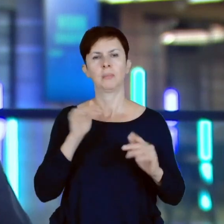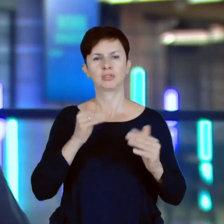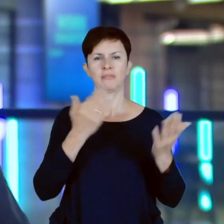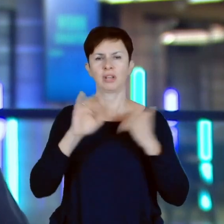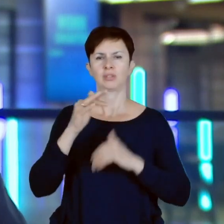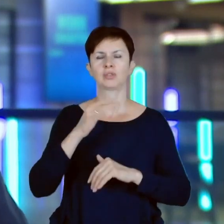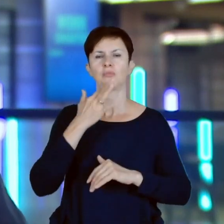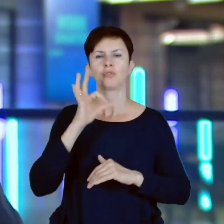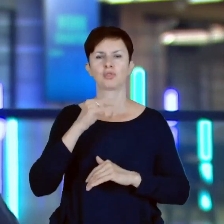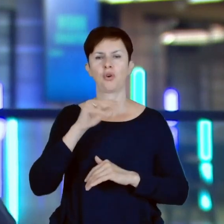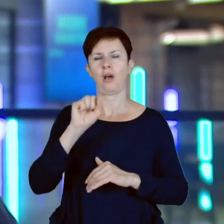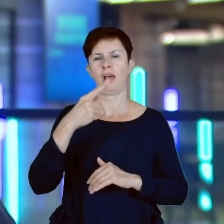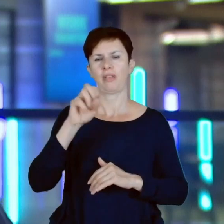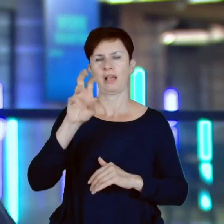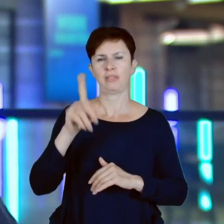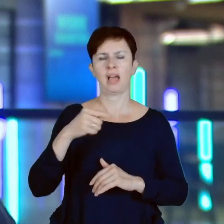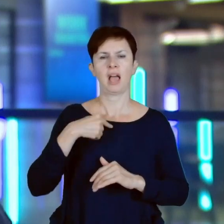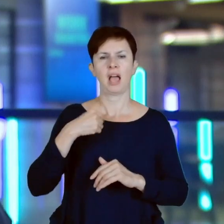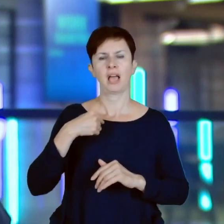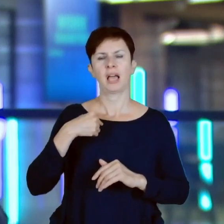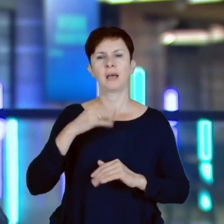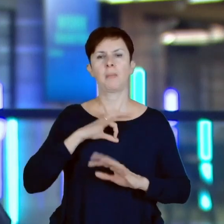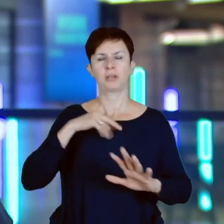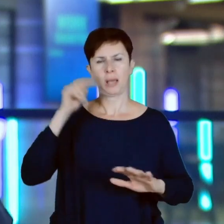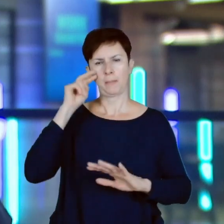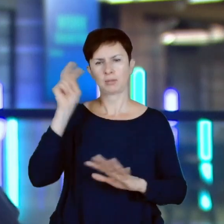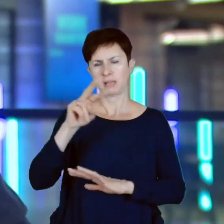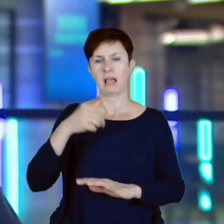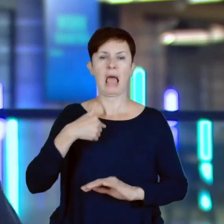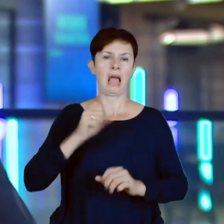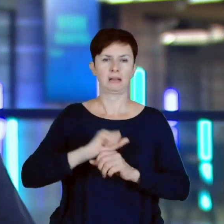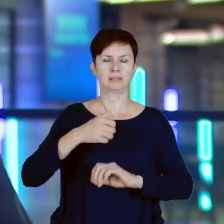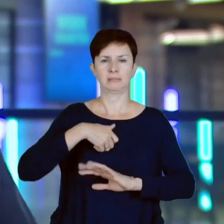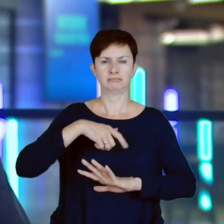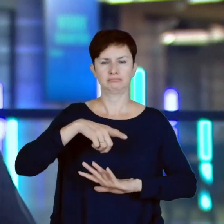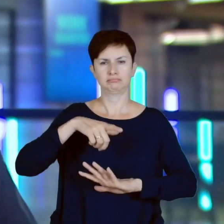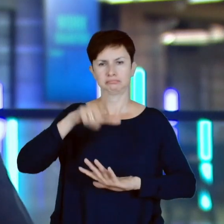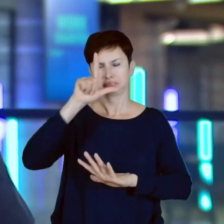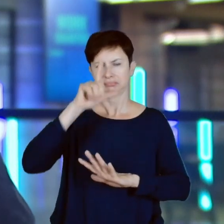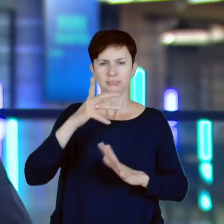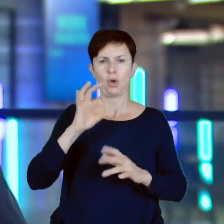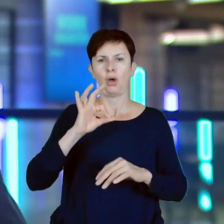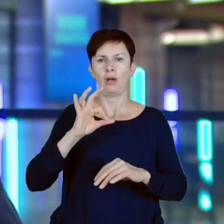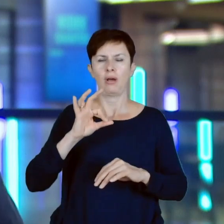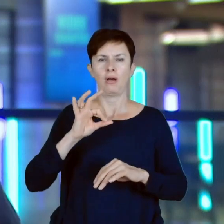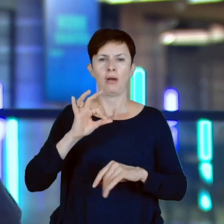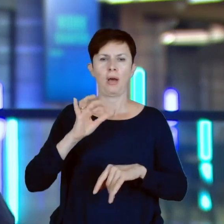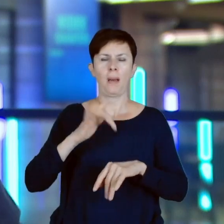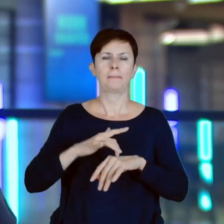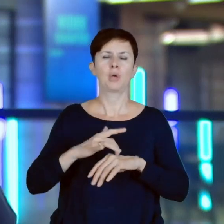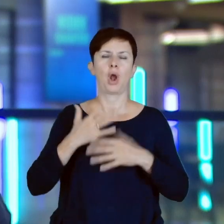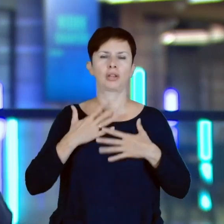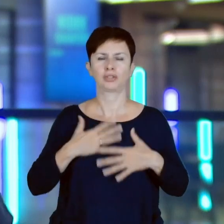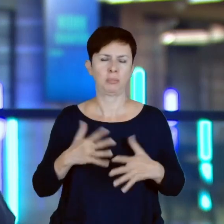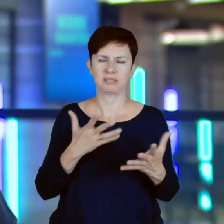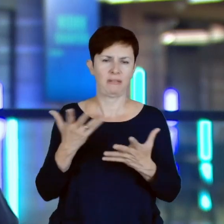moja taka społeczna perspektywa jest taka, i przepraszam, jestem laikiem, jeśli chodzi o te wszystkie biologiczne podstawy, więc może robię tu jakąś,